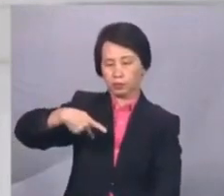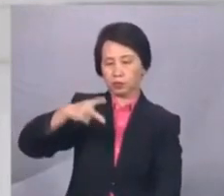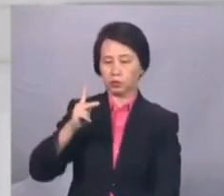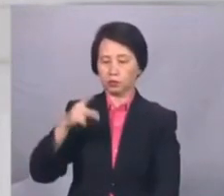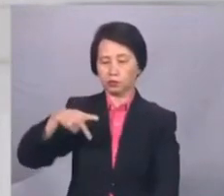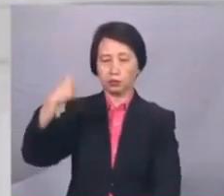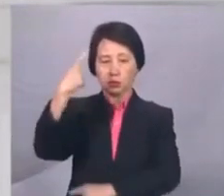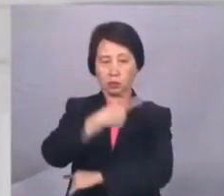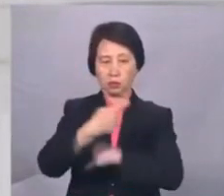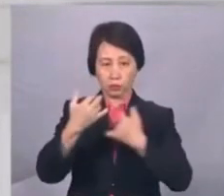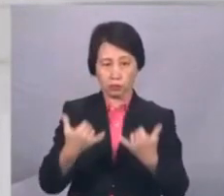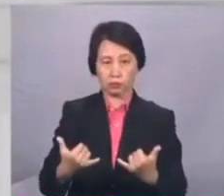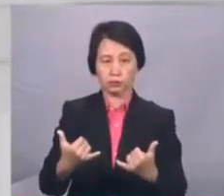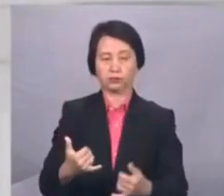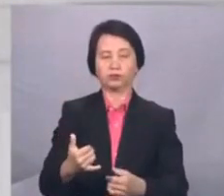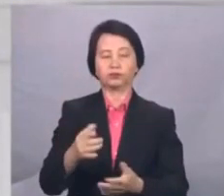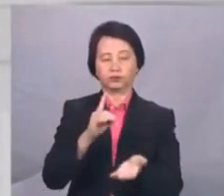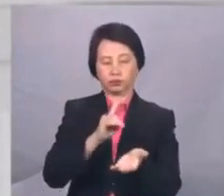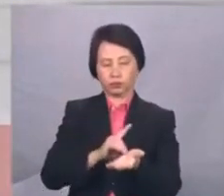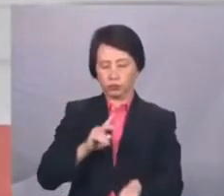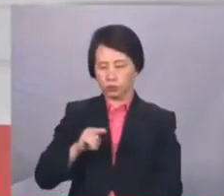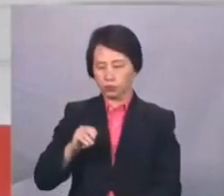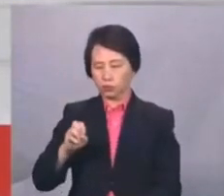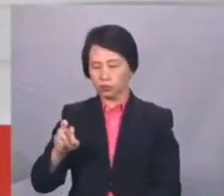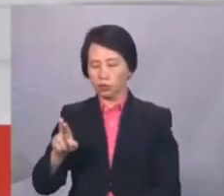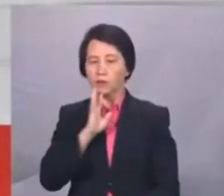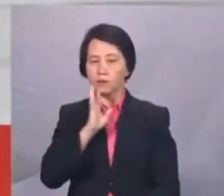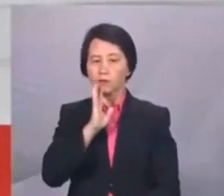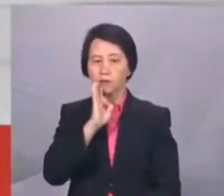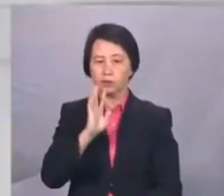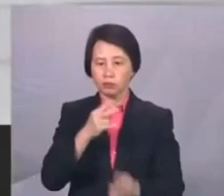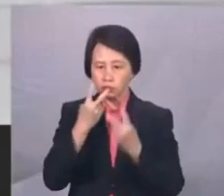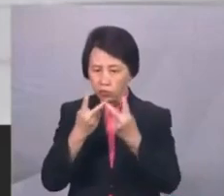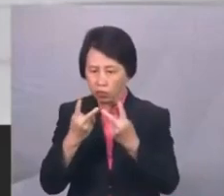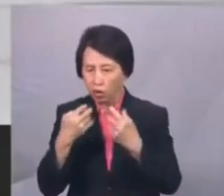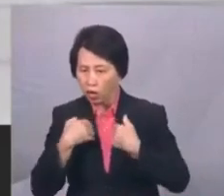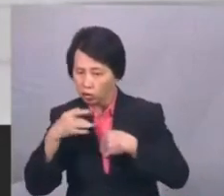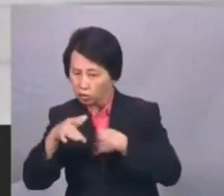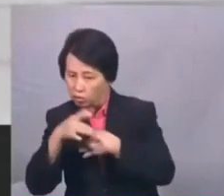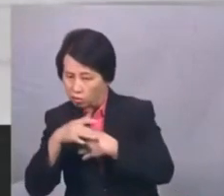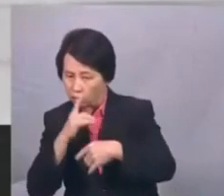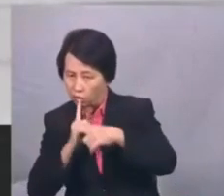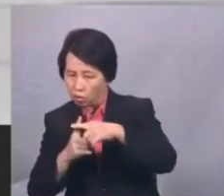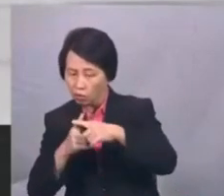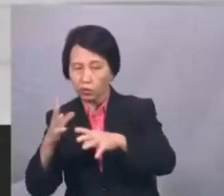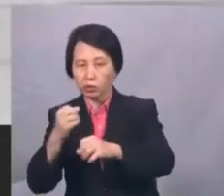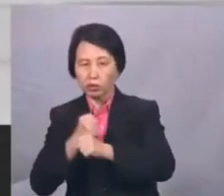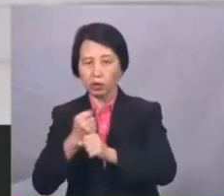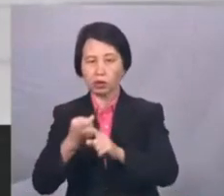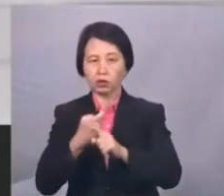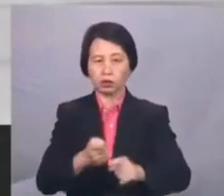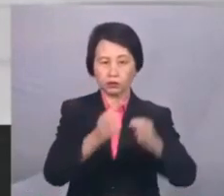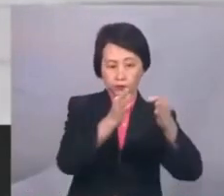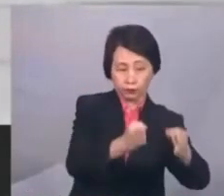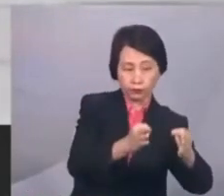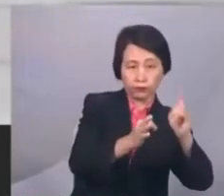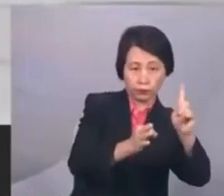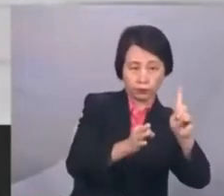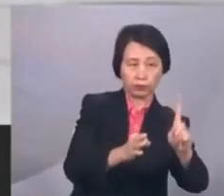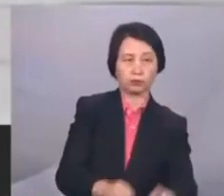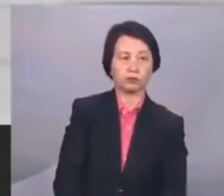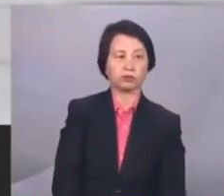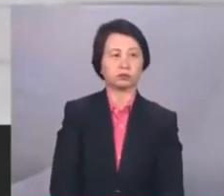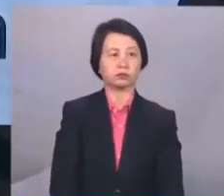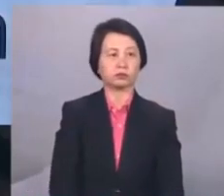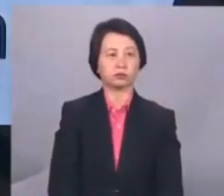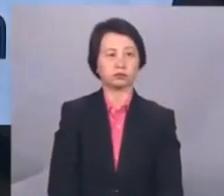pergerakan hari ini jelas kata dr hisam ia berdasarkan tanda-tanda awal positif yang diperoleh pada fase pertama